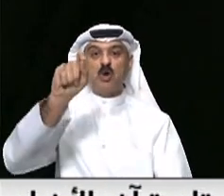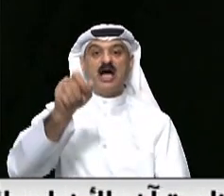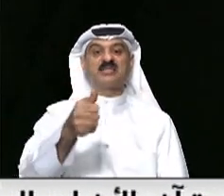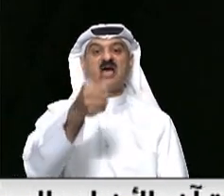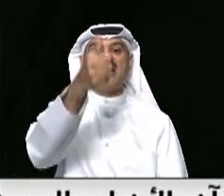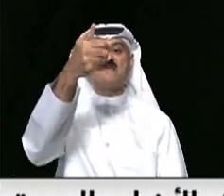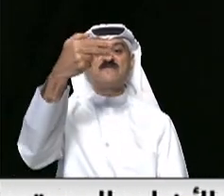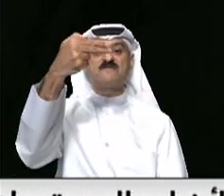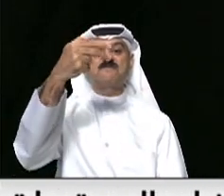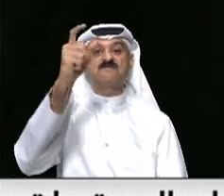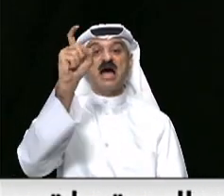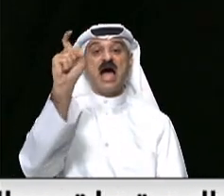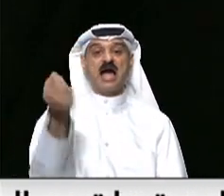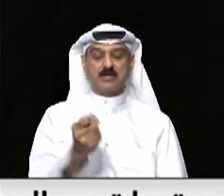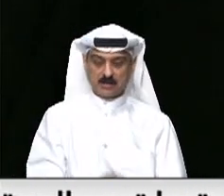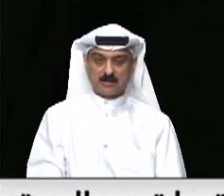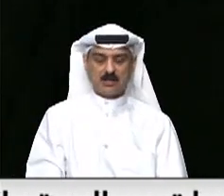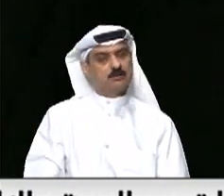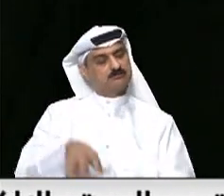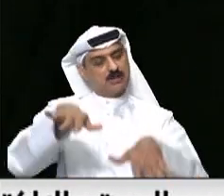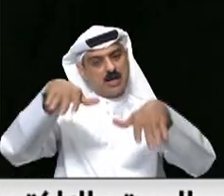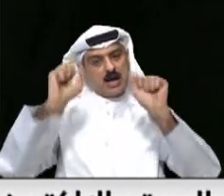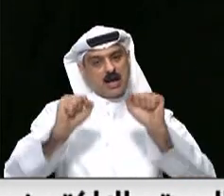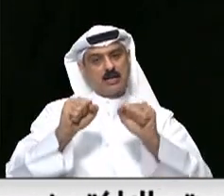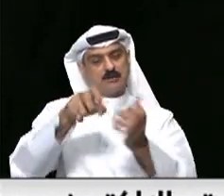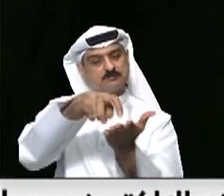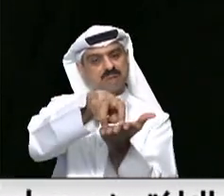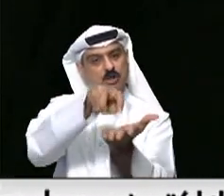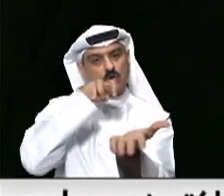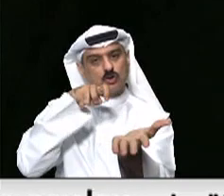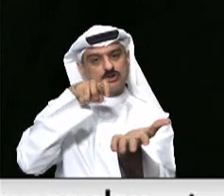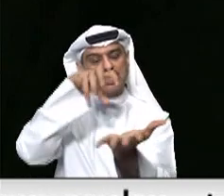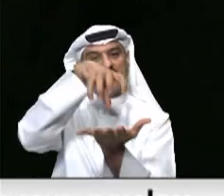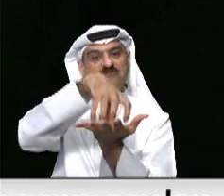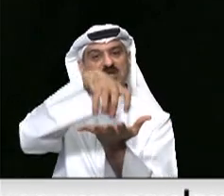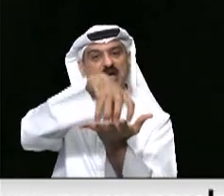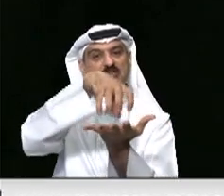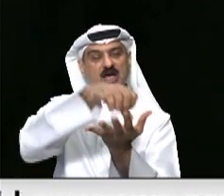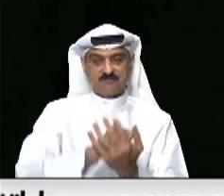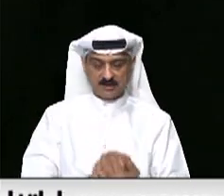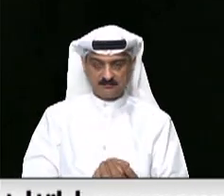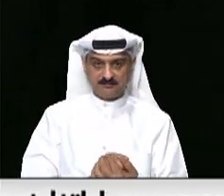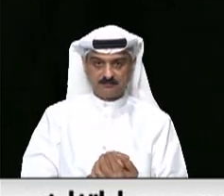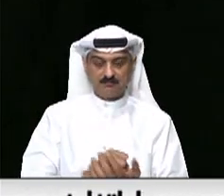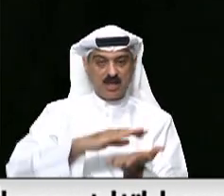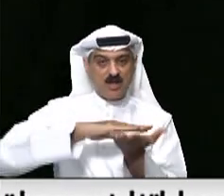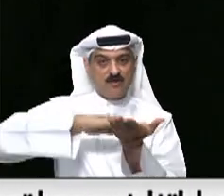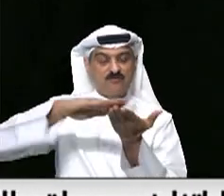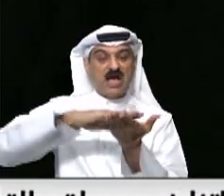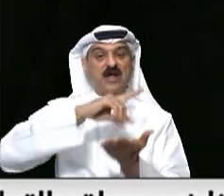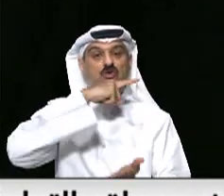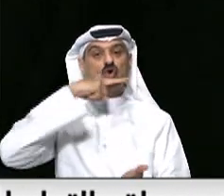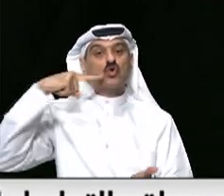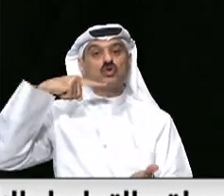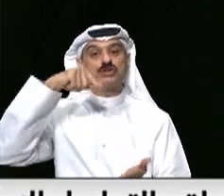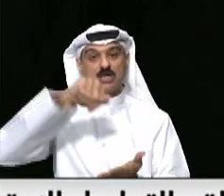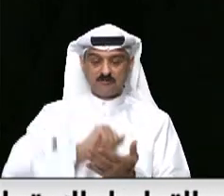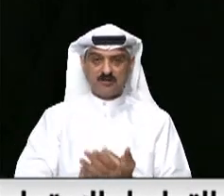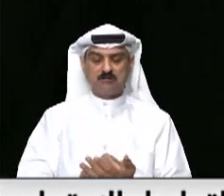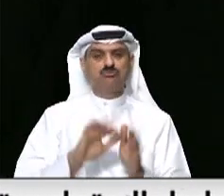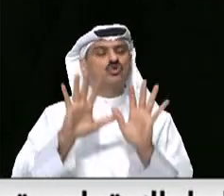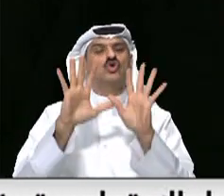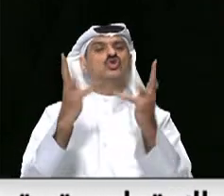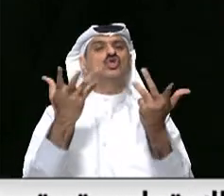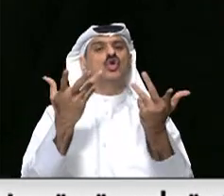طلبه العودة إلى قواعد فاغنر المقصود بها طبعا في الأراضي الروسية، ما الذي